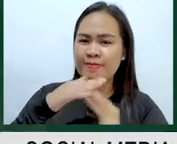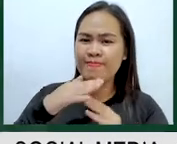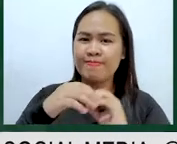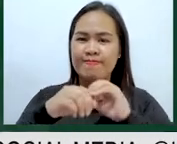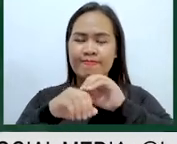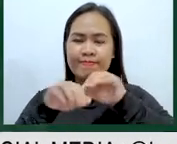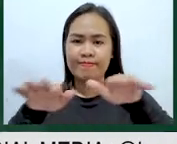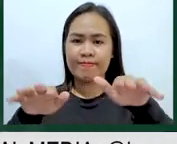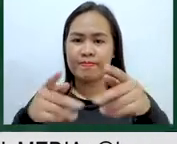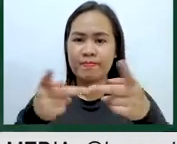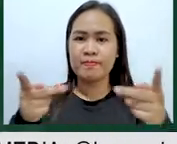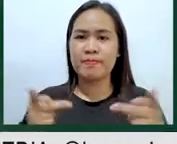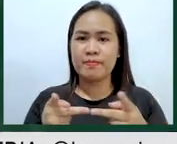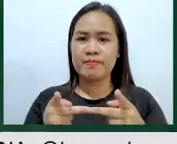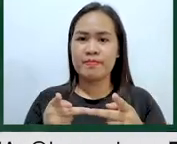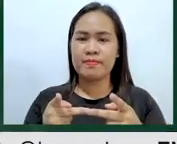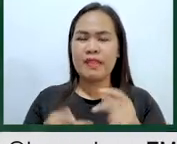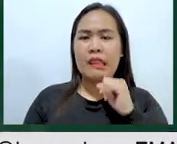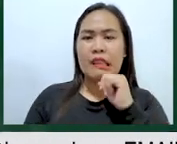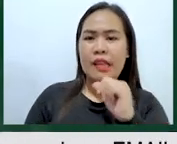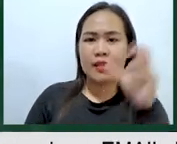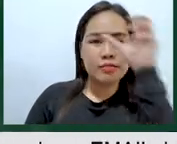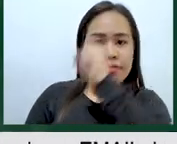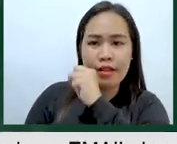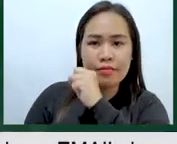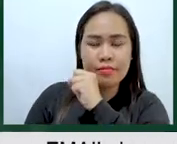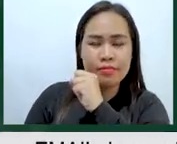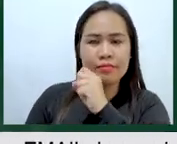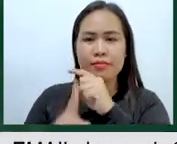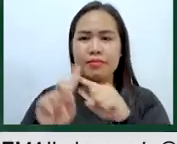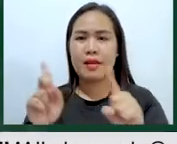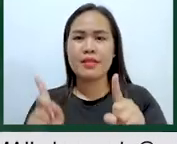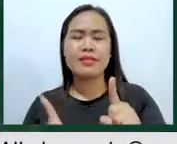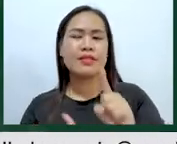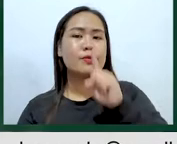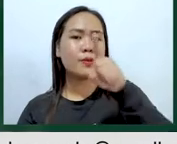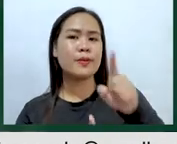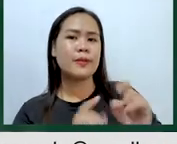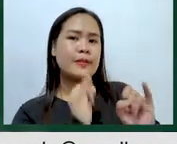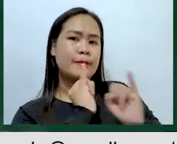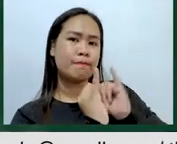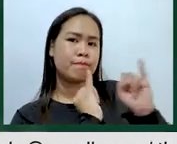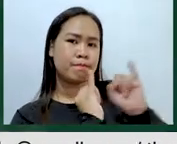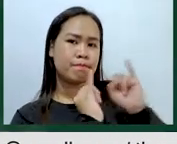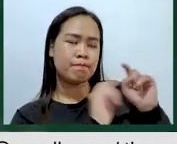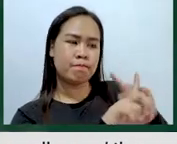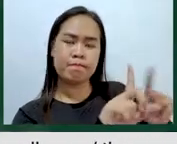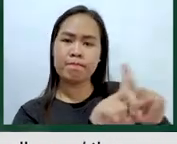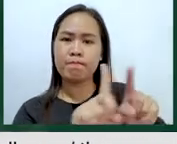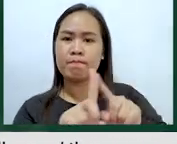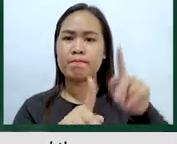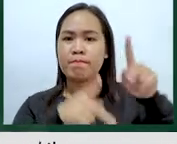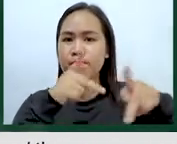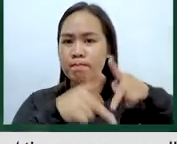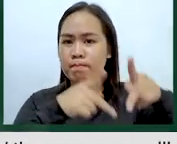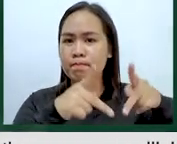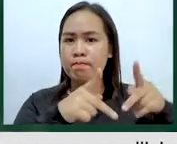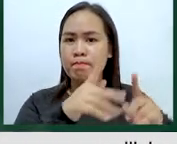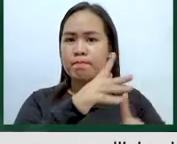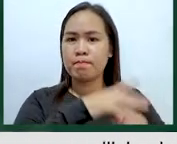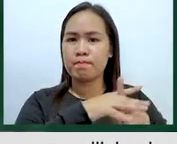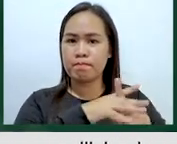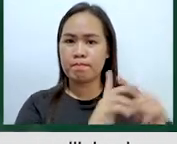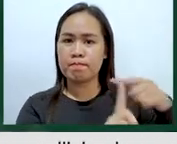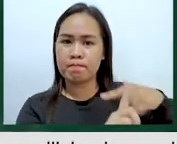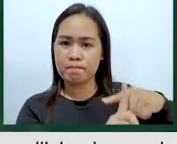ito. Actually, hindi naman po namin hinulaan ito. Ito po ay dahil sa aming pag-i-interview, contact tracing dun sa